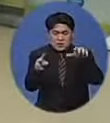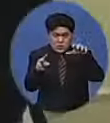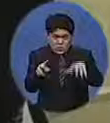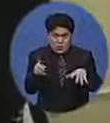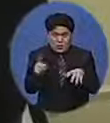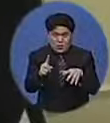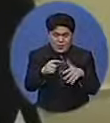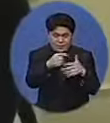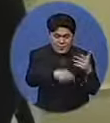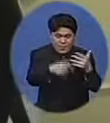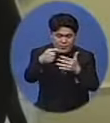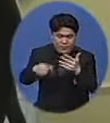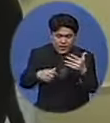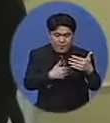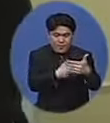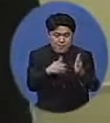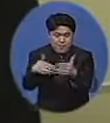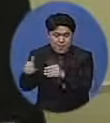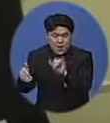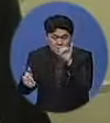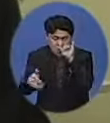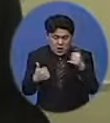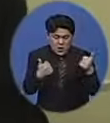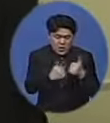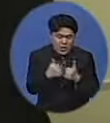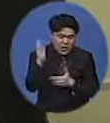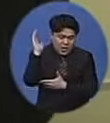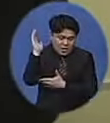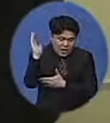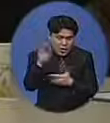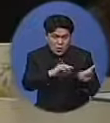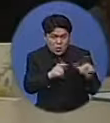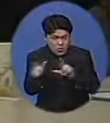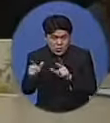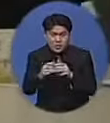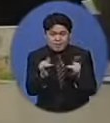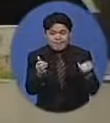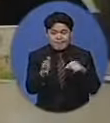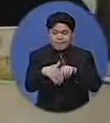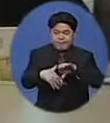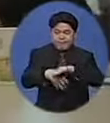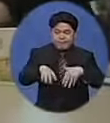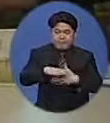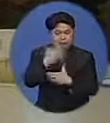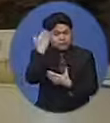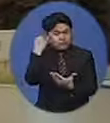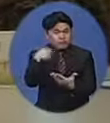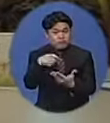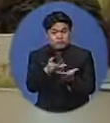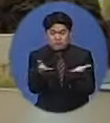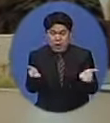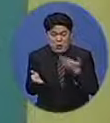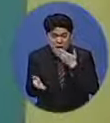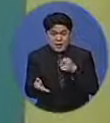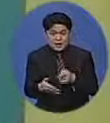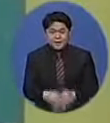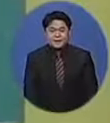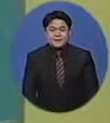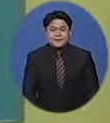소규모 프로그램실을 운영해 회의나 세미나 등 주민들을 위한 문화, 교양 강좌 공간으로